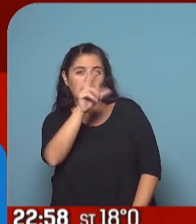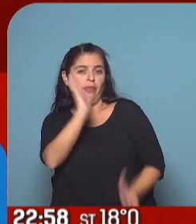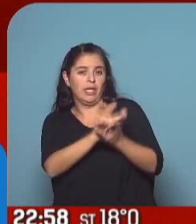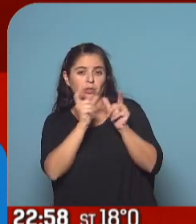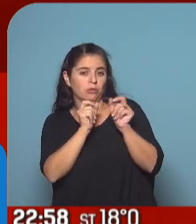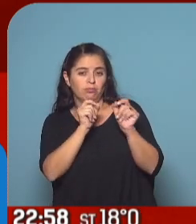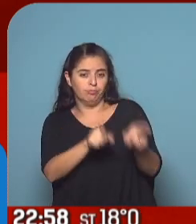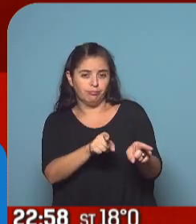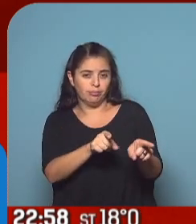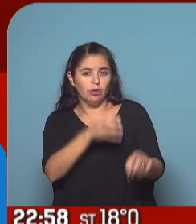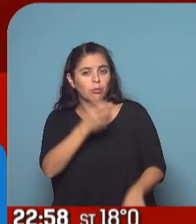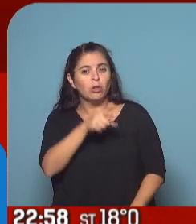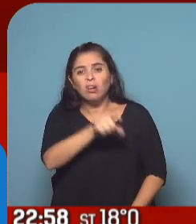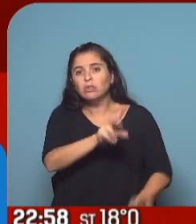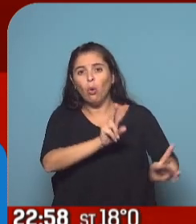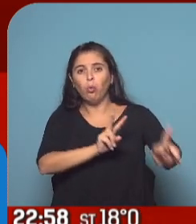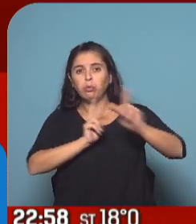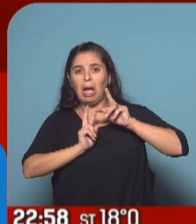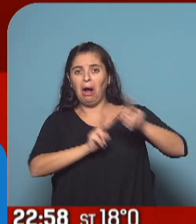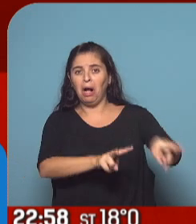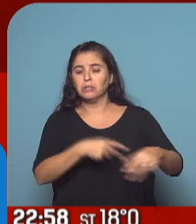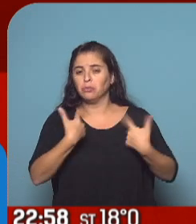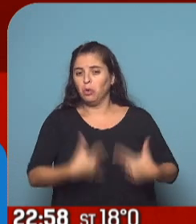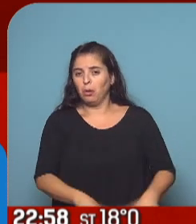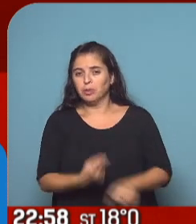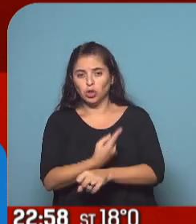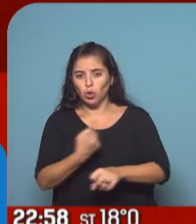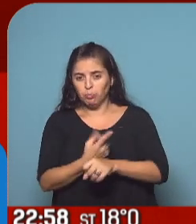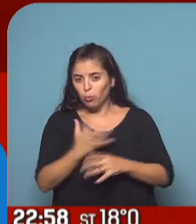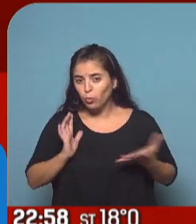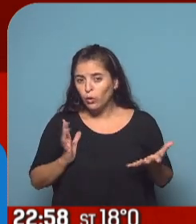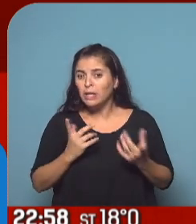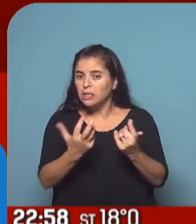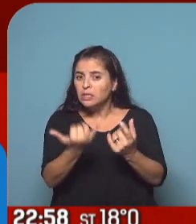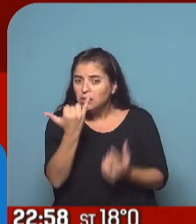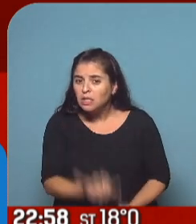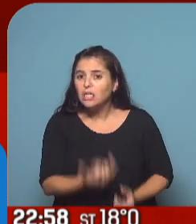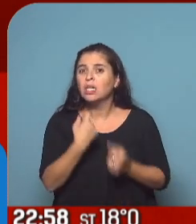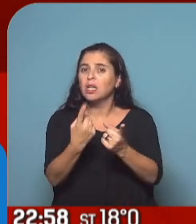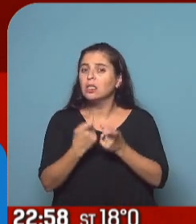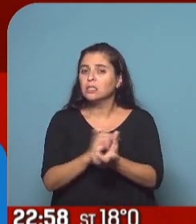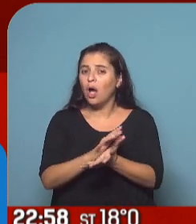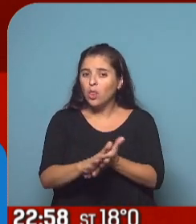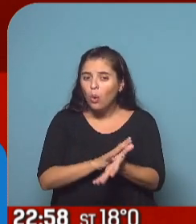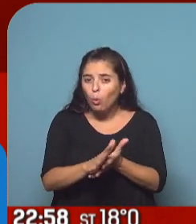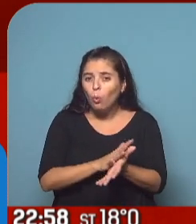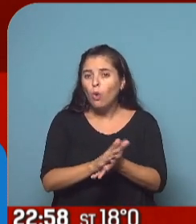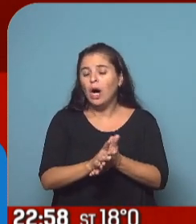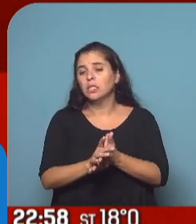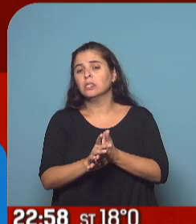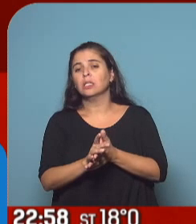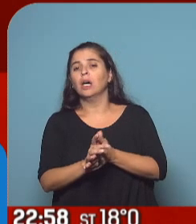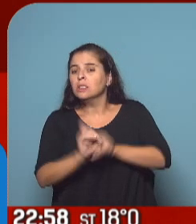зрения прав человека. Они не могут передвигаться нормально, не могут реализовать самые элементарные свои потребности